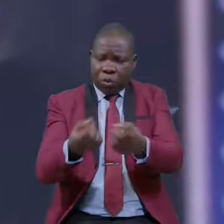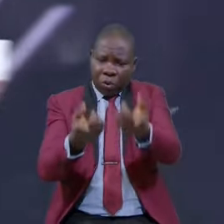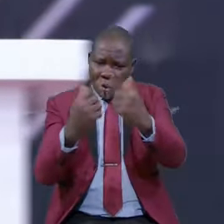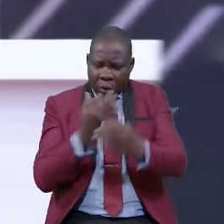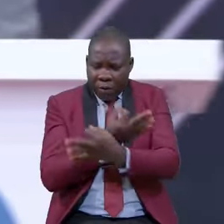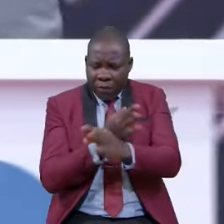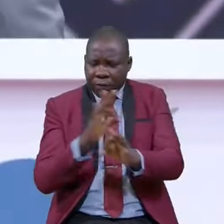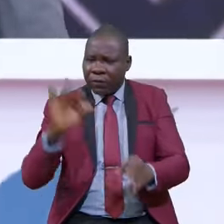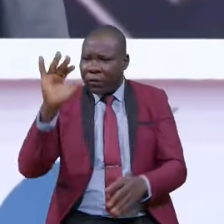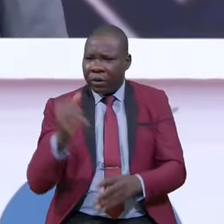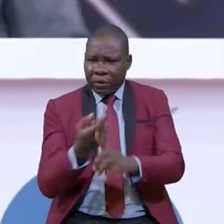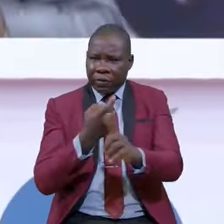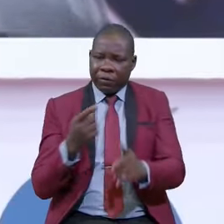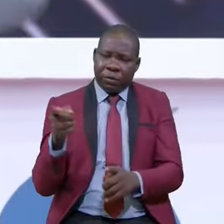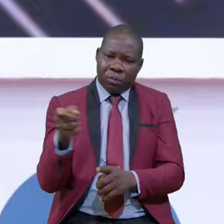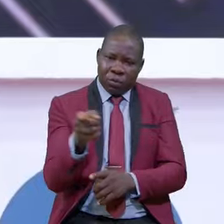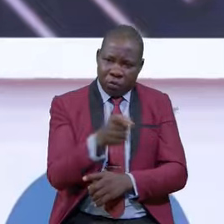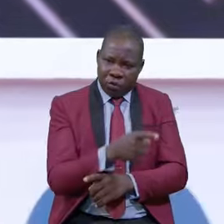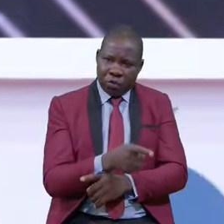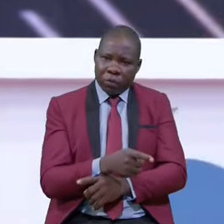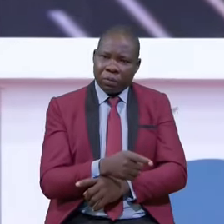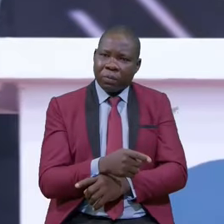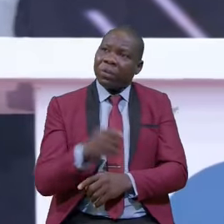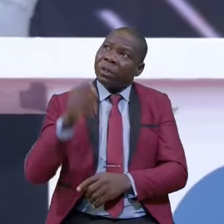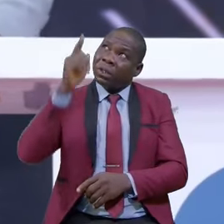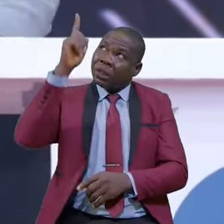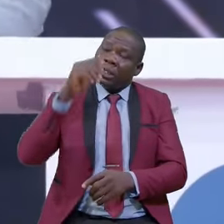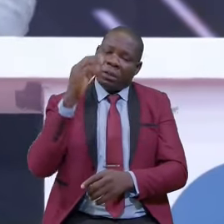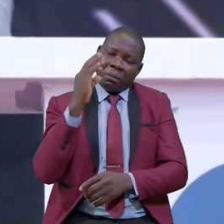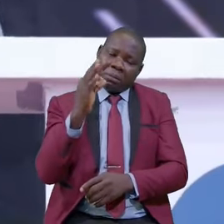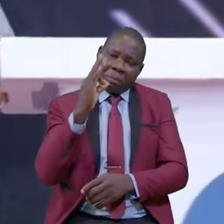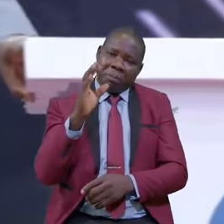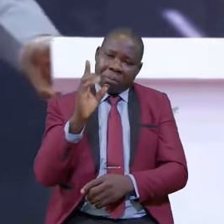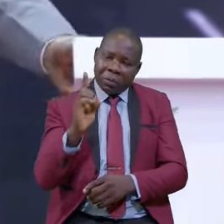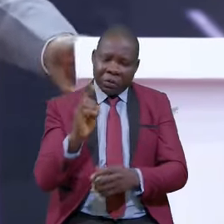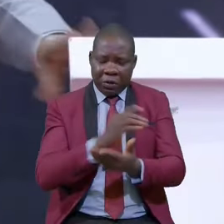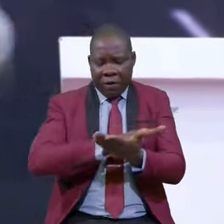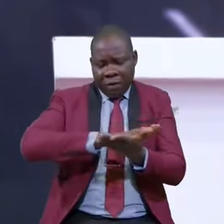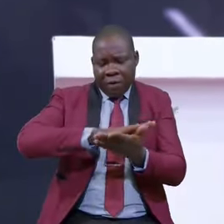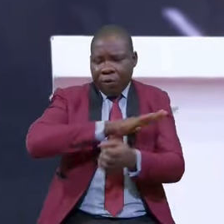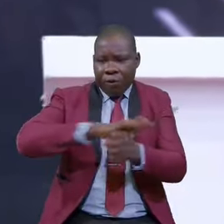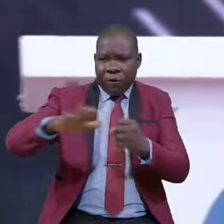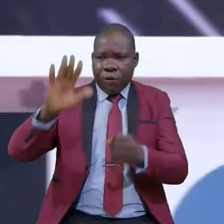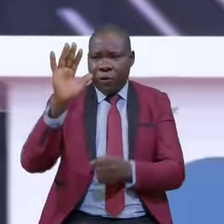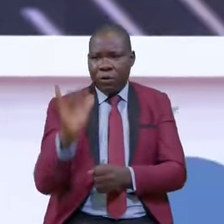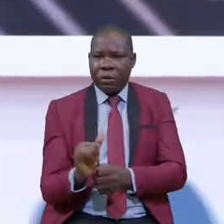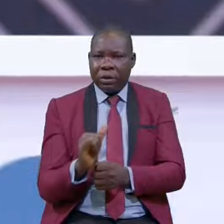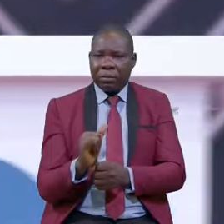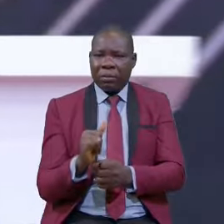ceci, il prêchait pleinement. Il prêchait pleinement. Il prêchait pleinement. Vous